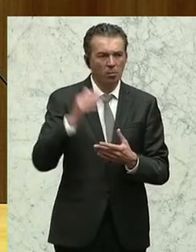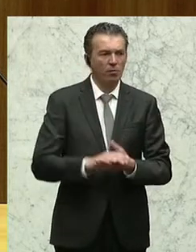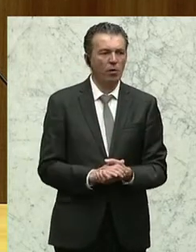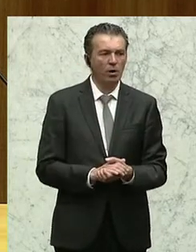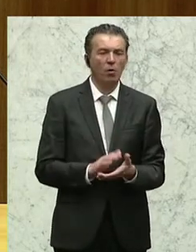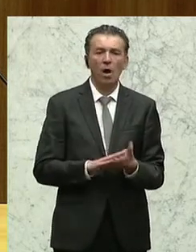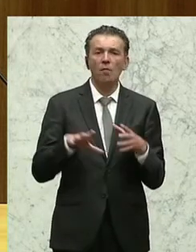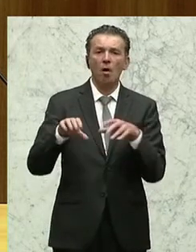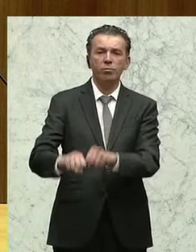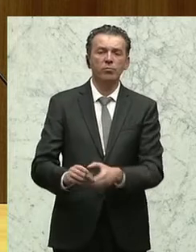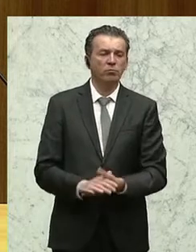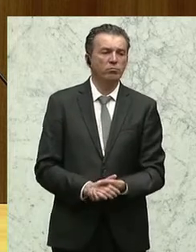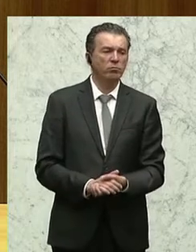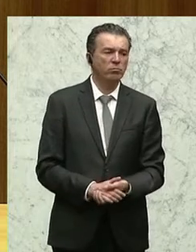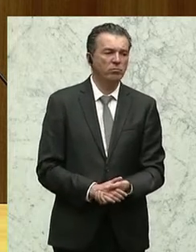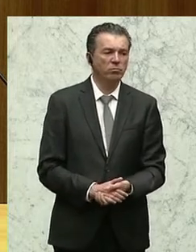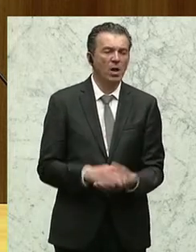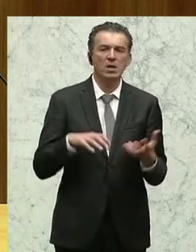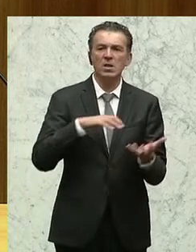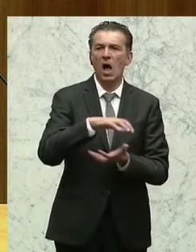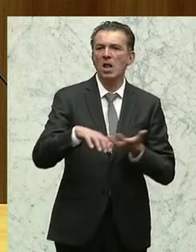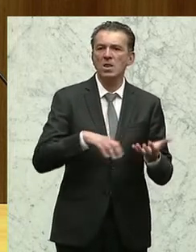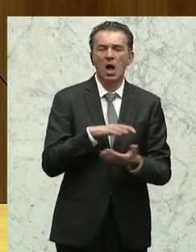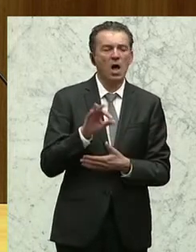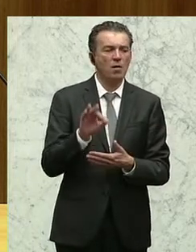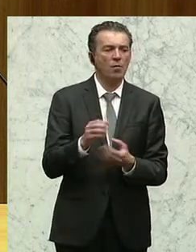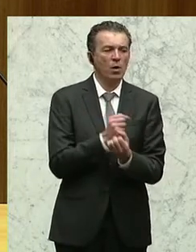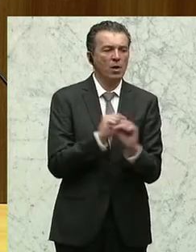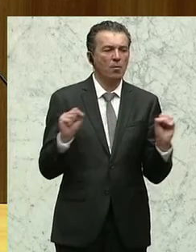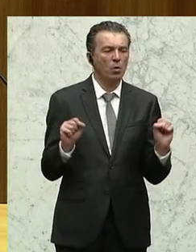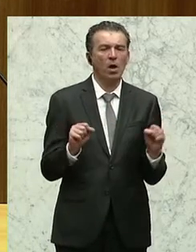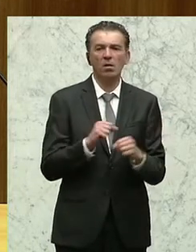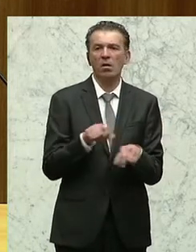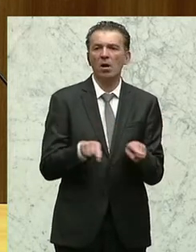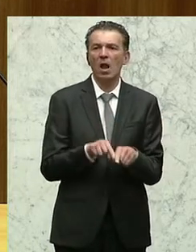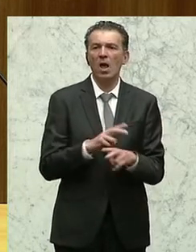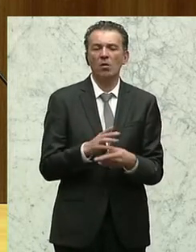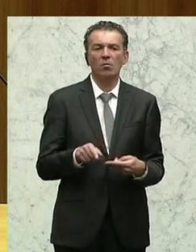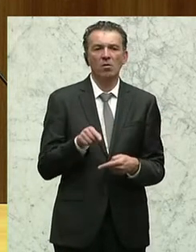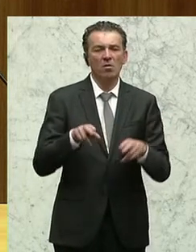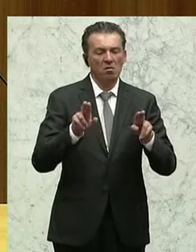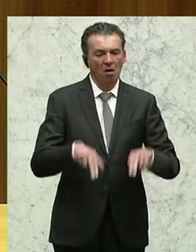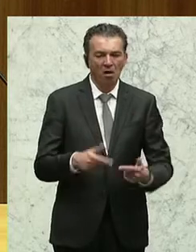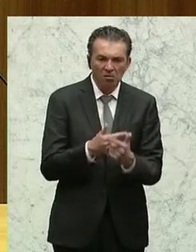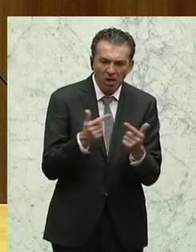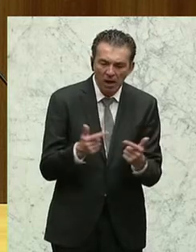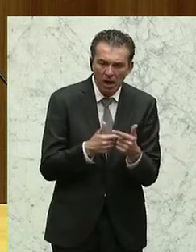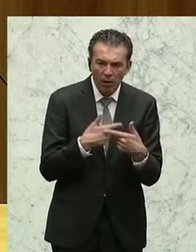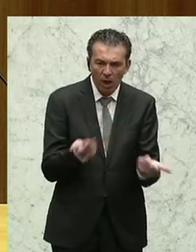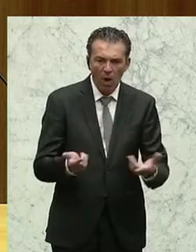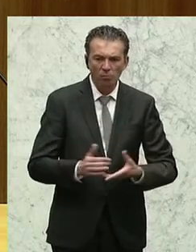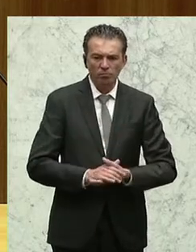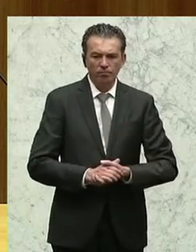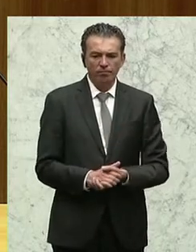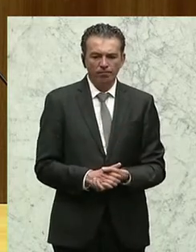Bevölkerung annektiert wurde. Das ist ein Skandal für eine Demokratie wie Österreich, so eine Rechtsauslegung überhaupt